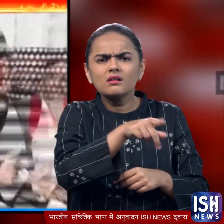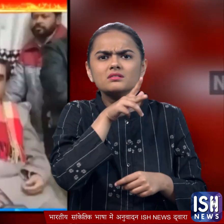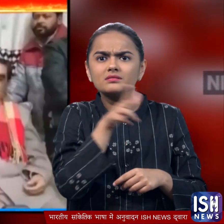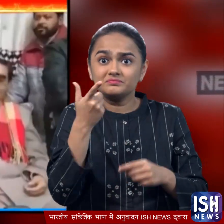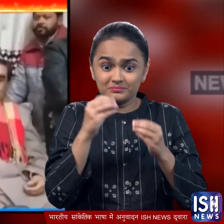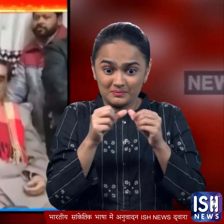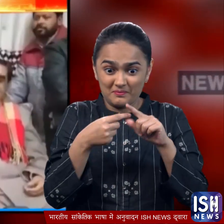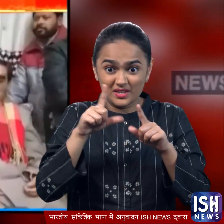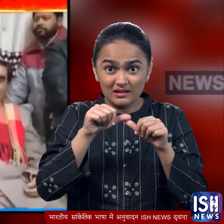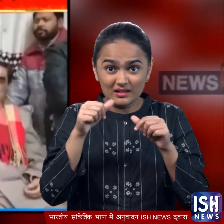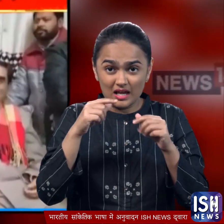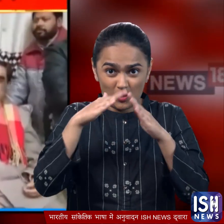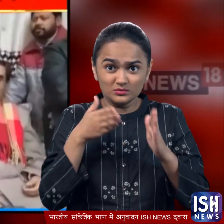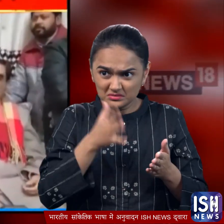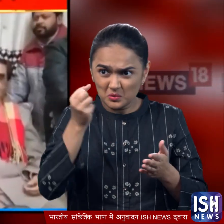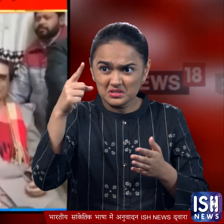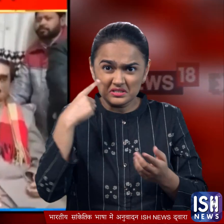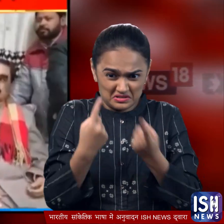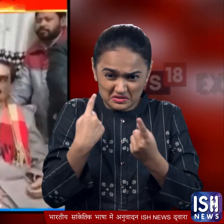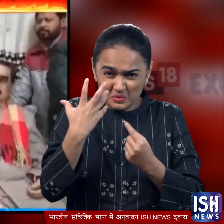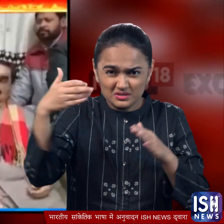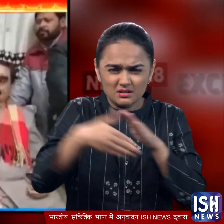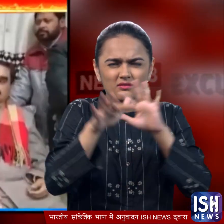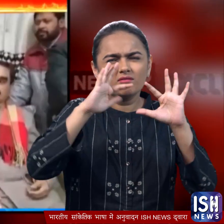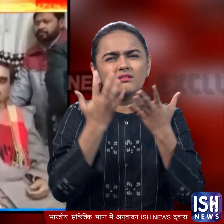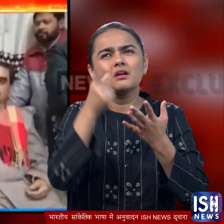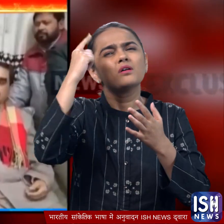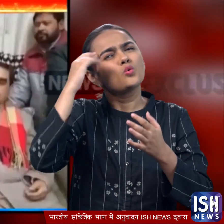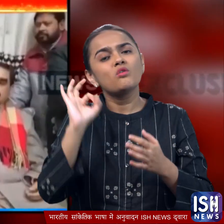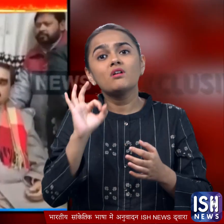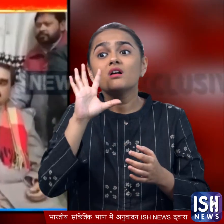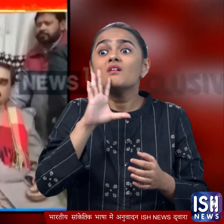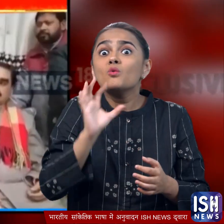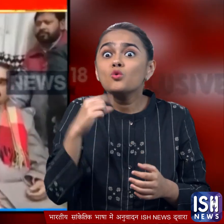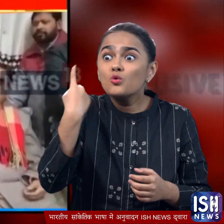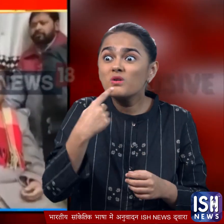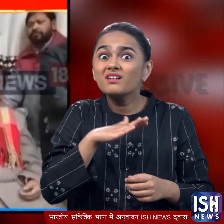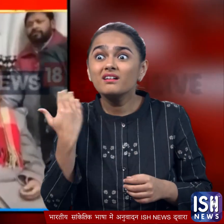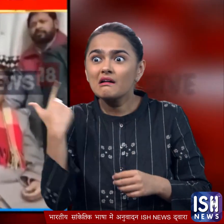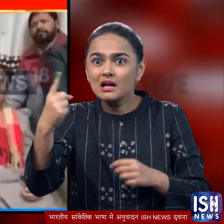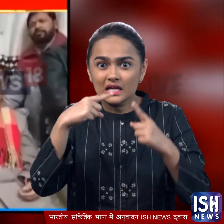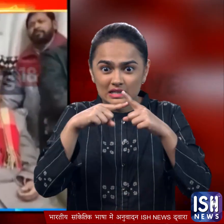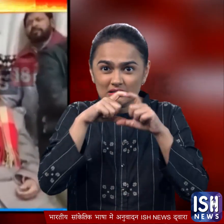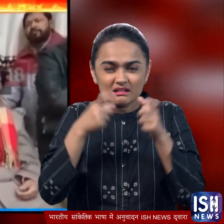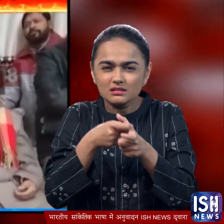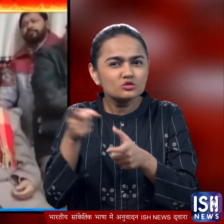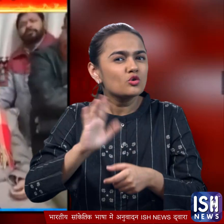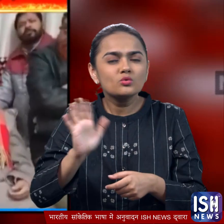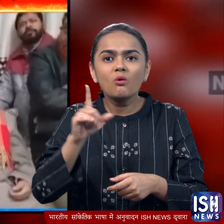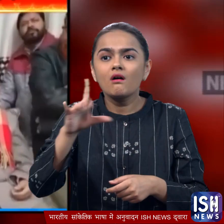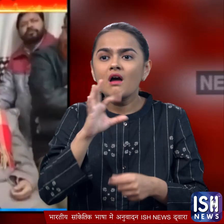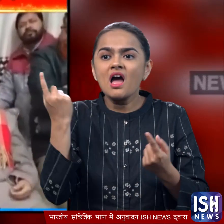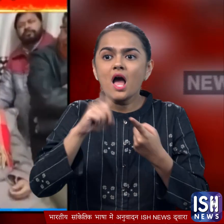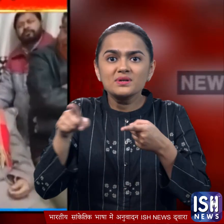दिए। अगर बटला हाउस इनकाउंटर की जांच करा ली होती, दुनिया को पता चल जाता कि जो मारे गए वो आतंकवादी नहीं थे, उनको